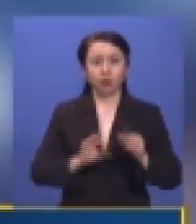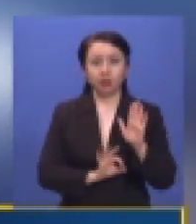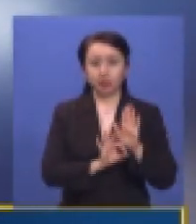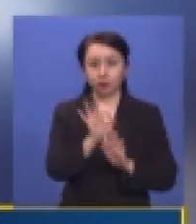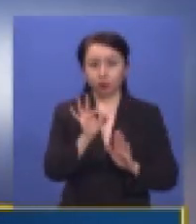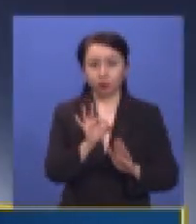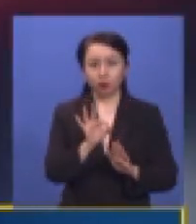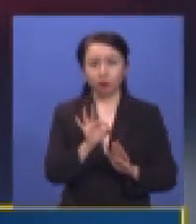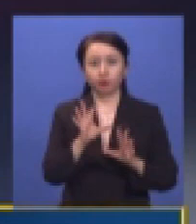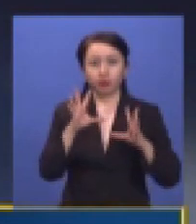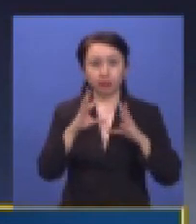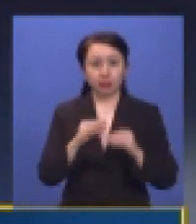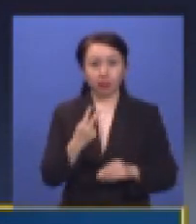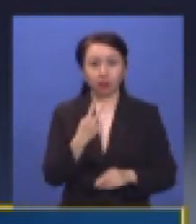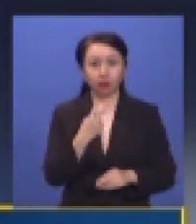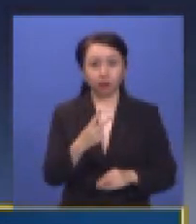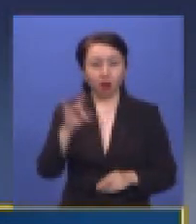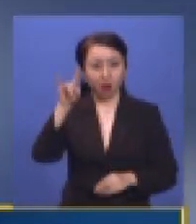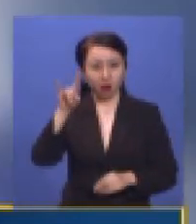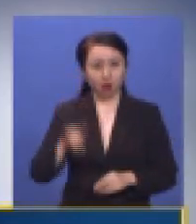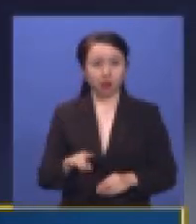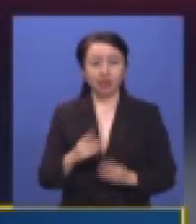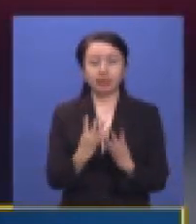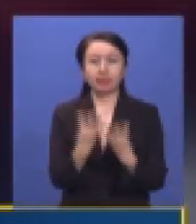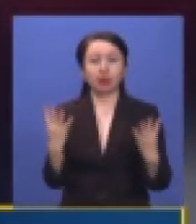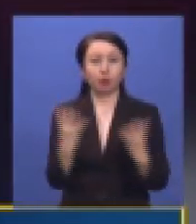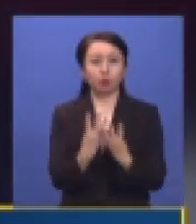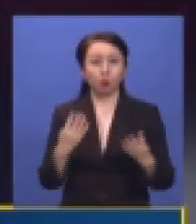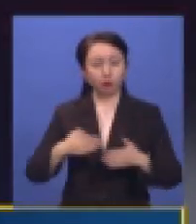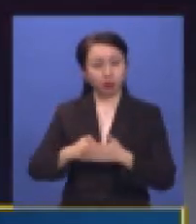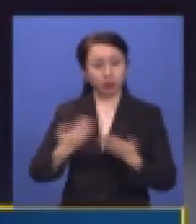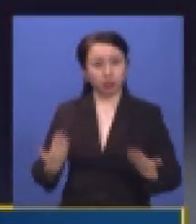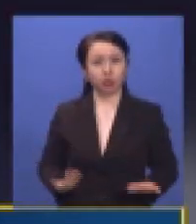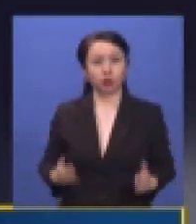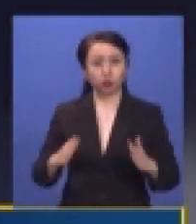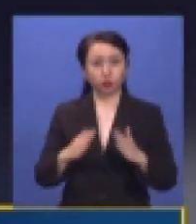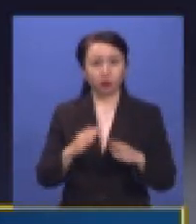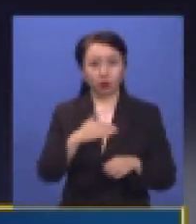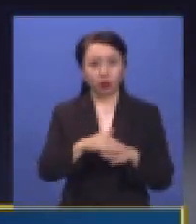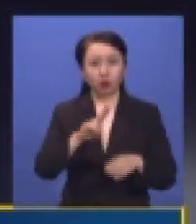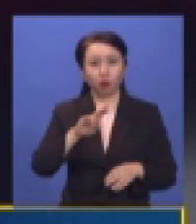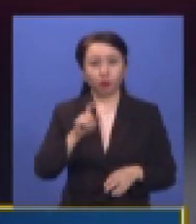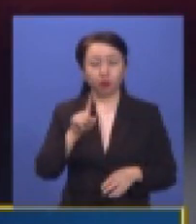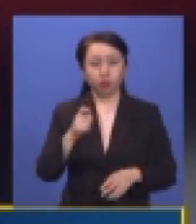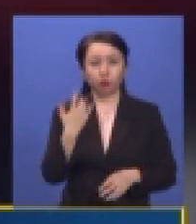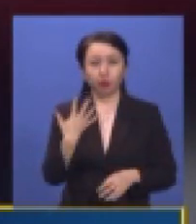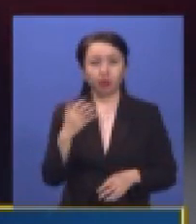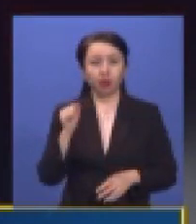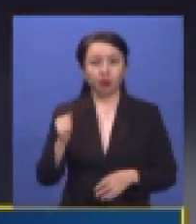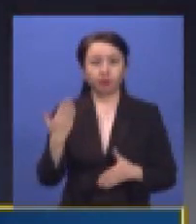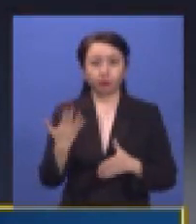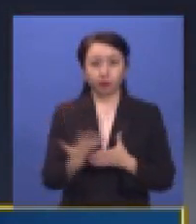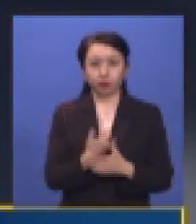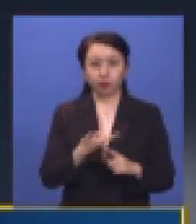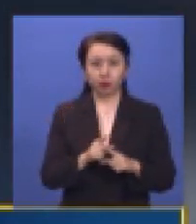температурного воздействия повреждено 2 пластиковых окна и забор рядом стоящего жилого дома по адресу улица Копай, 105А.